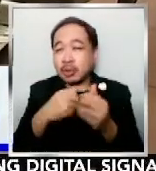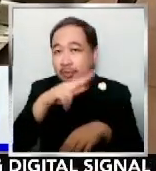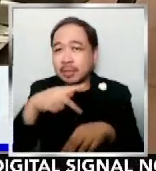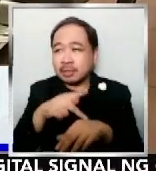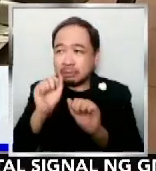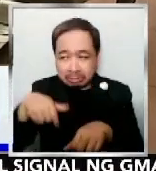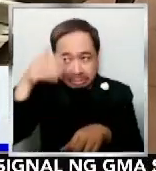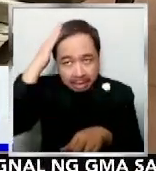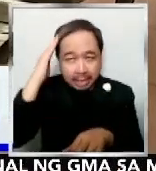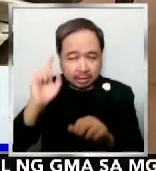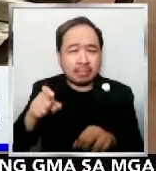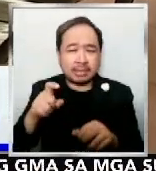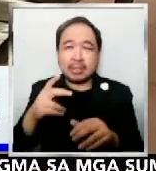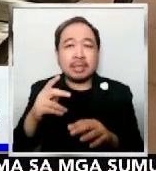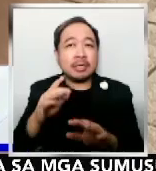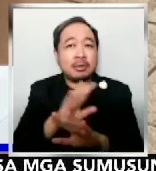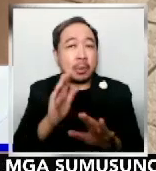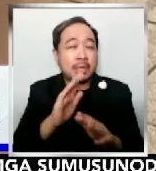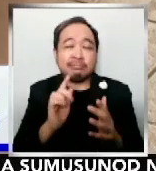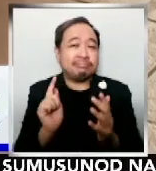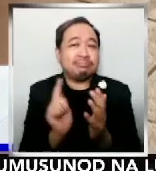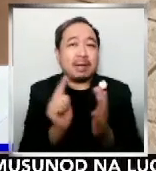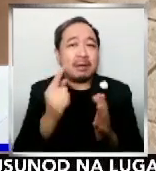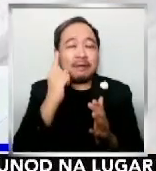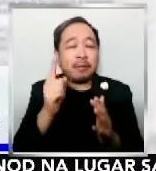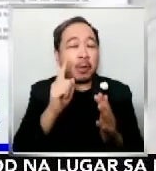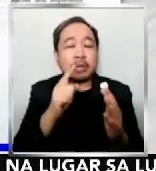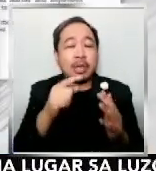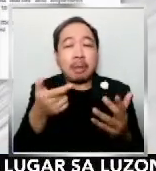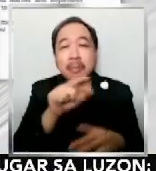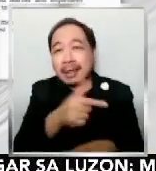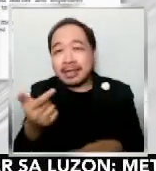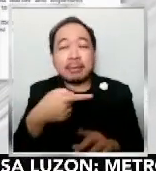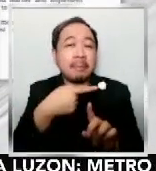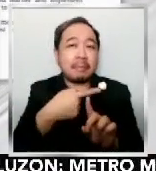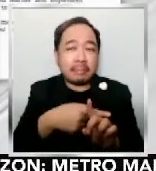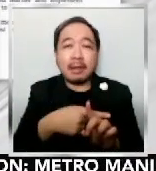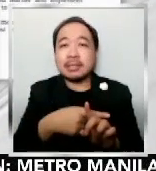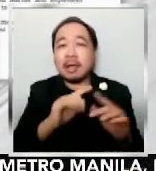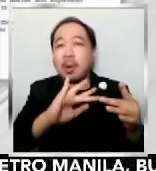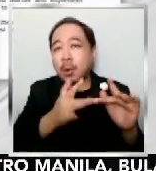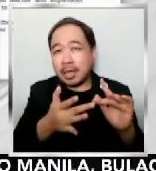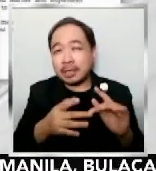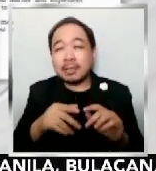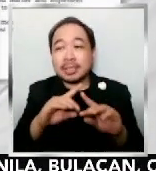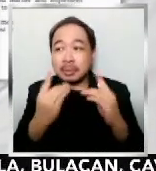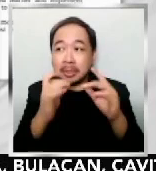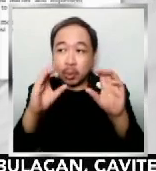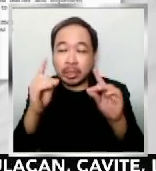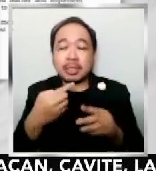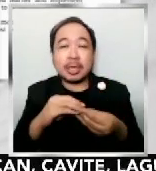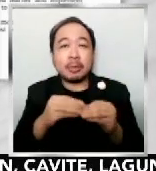sa hybrid at blended learning platforms pagkaraan na October 31 sa ilalim kasi ng Department Order 34. Sa November